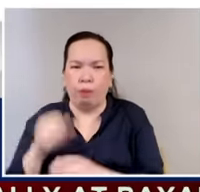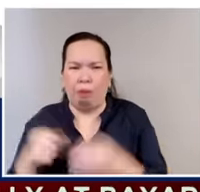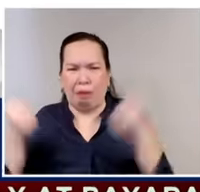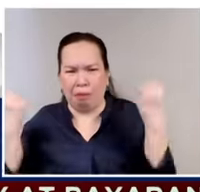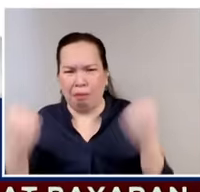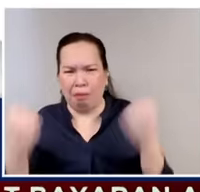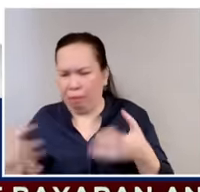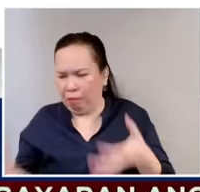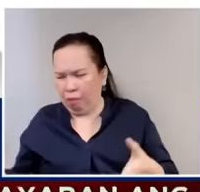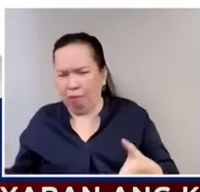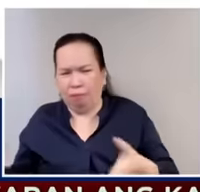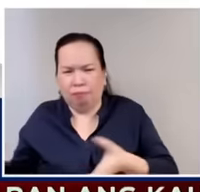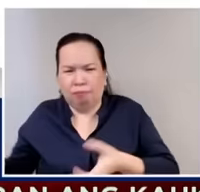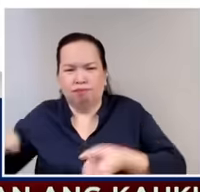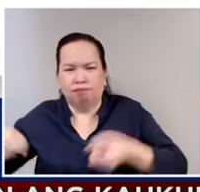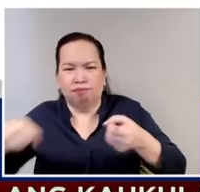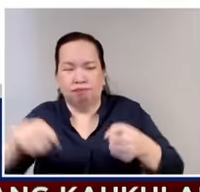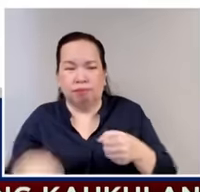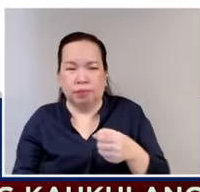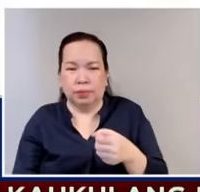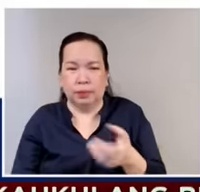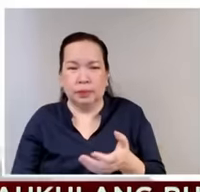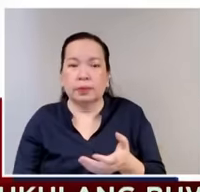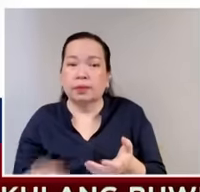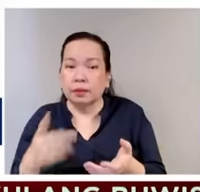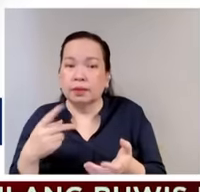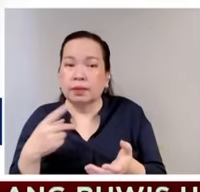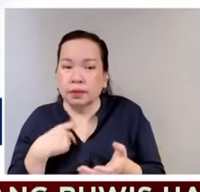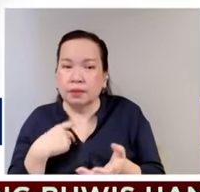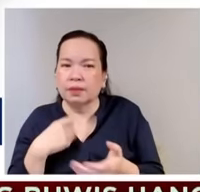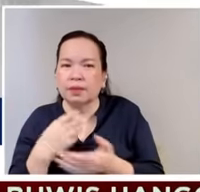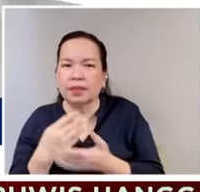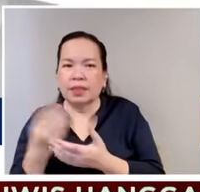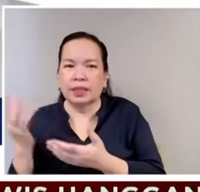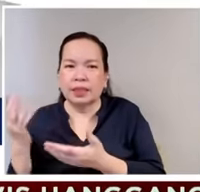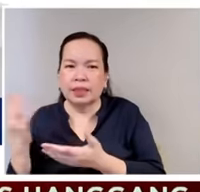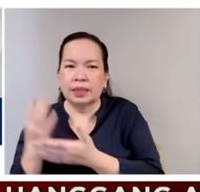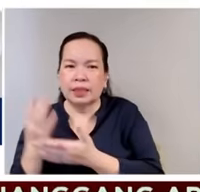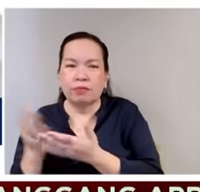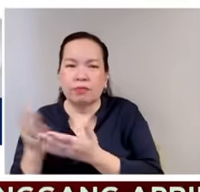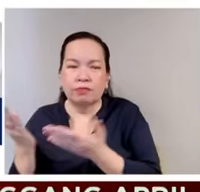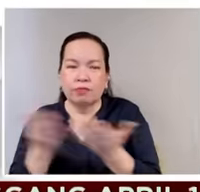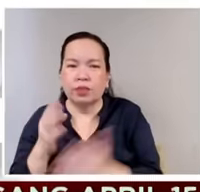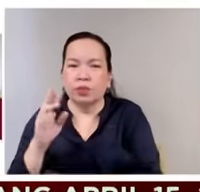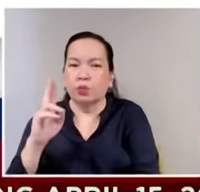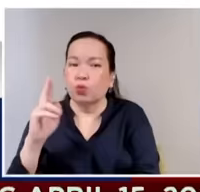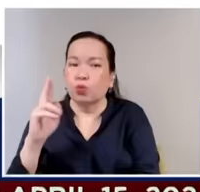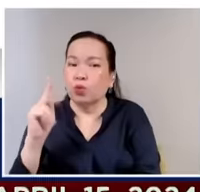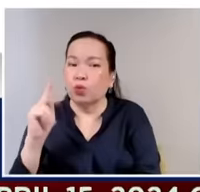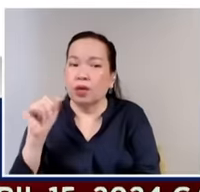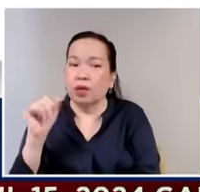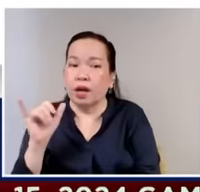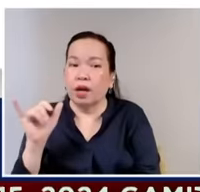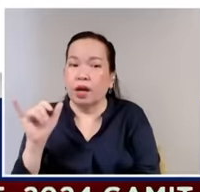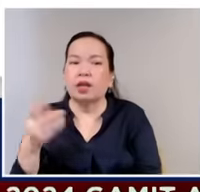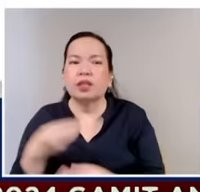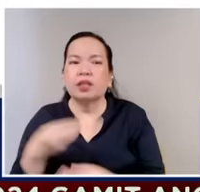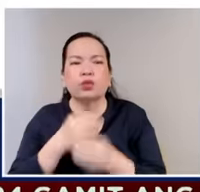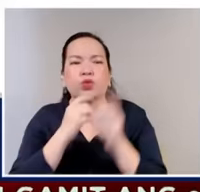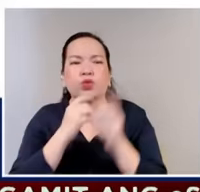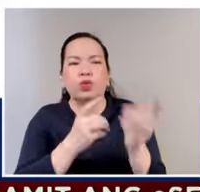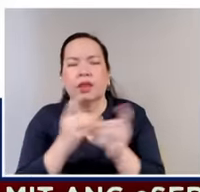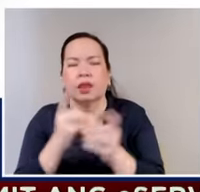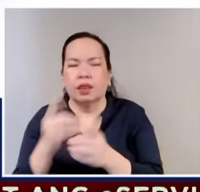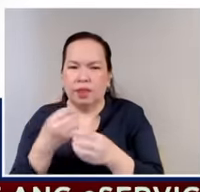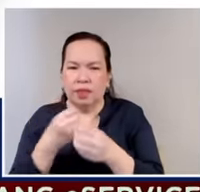bagahe. Meron pa po sana ako mga dadalhin na mga ukay para po sa mga isla-isla doon na ipang-donate ko. Hindi,